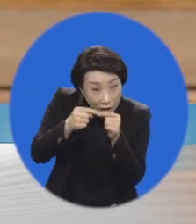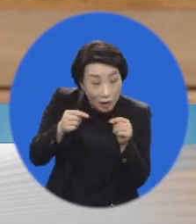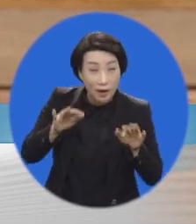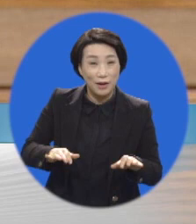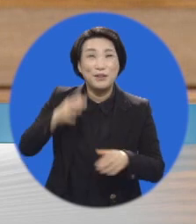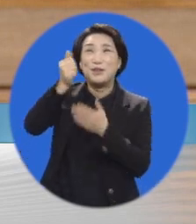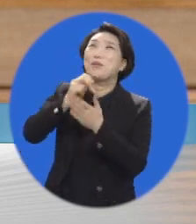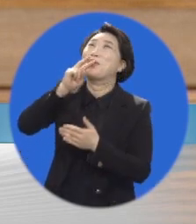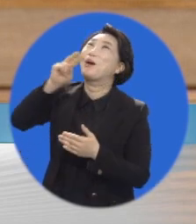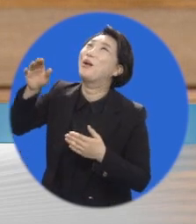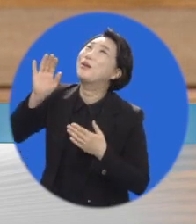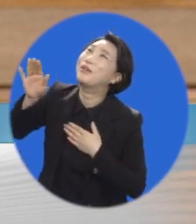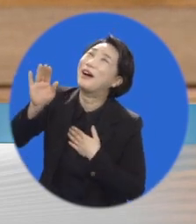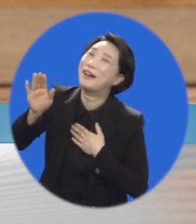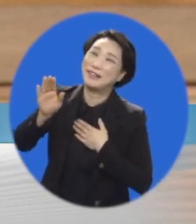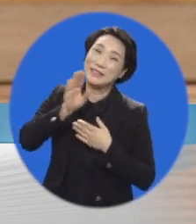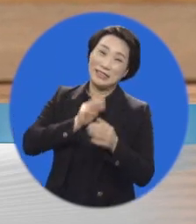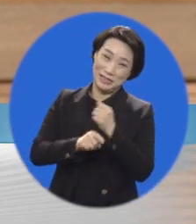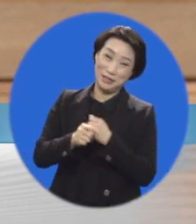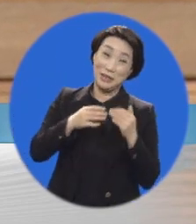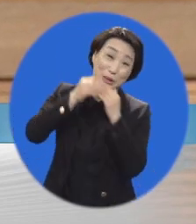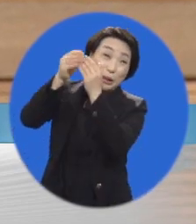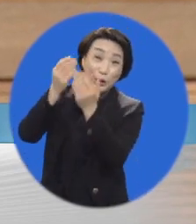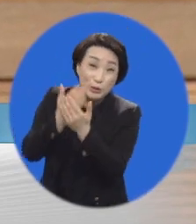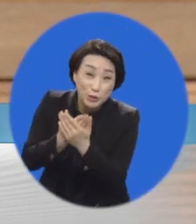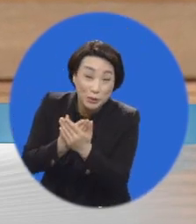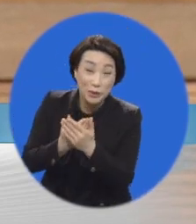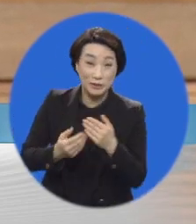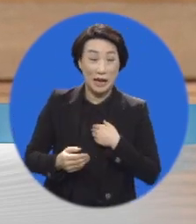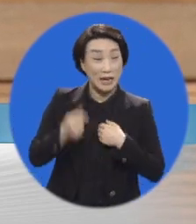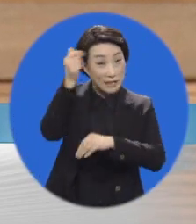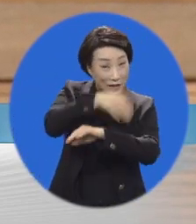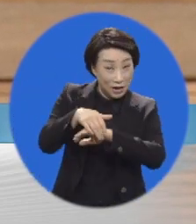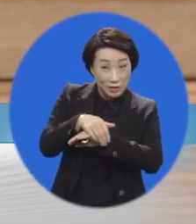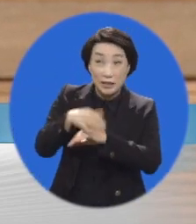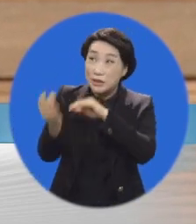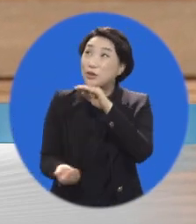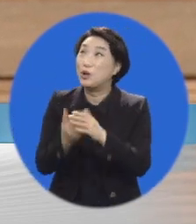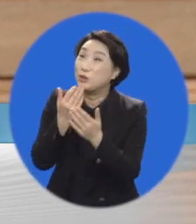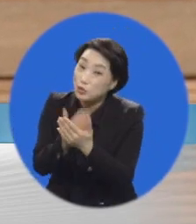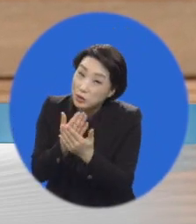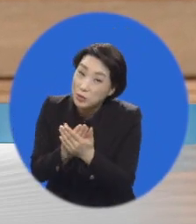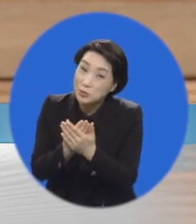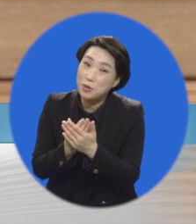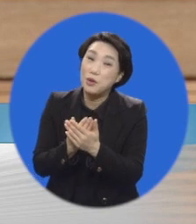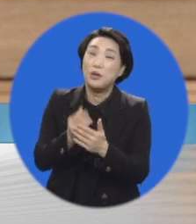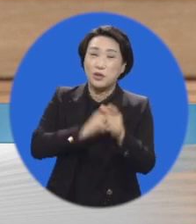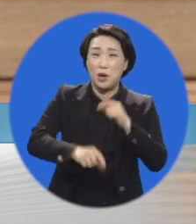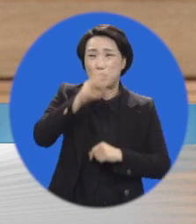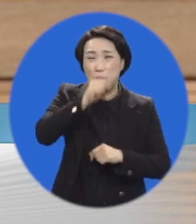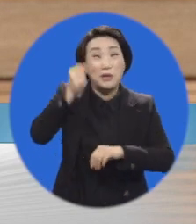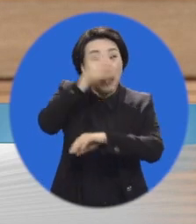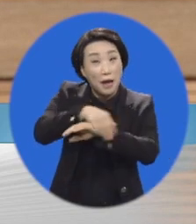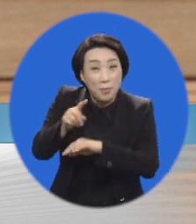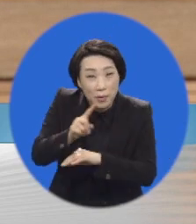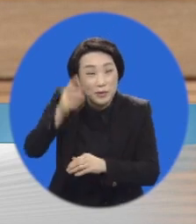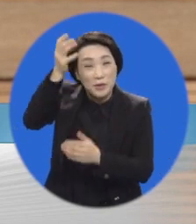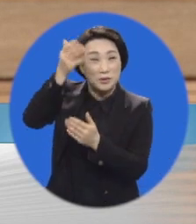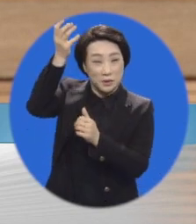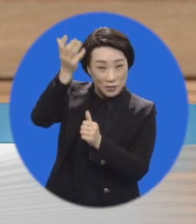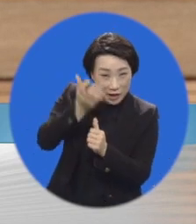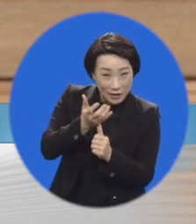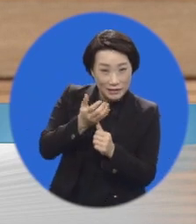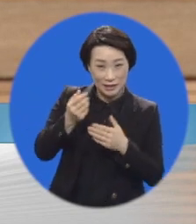성령이요 나를 진리 가운데 인도하시고 이 설계를 이루게 하시고 더 좋은 설계는 성령이 내 안에서